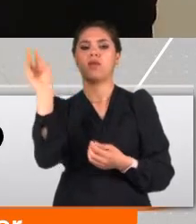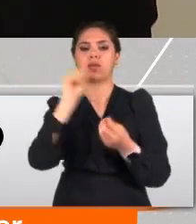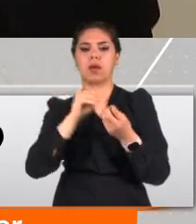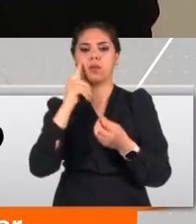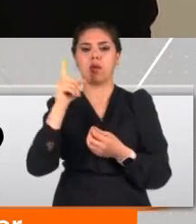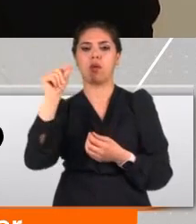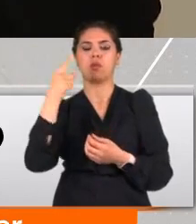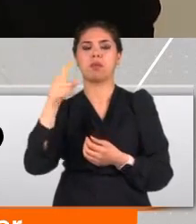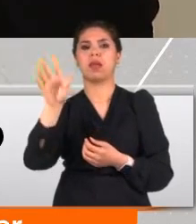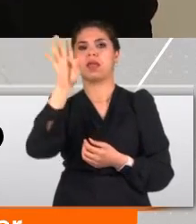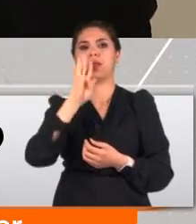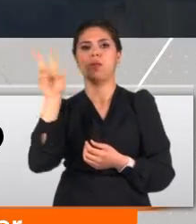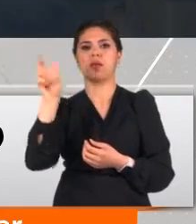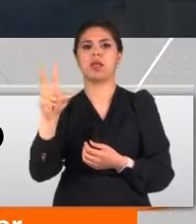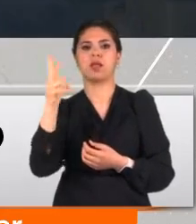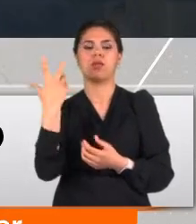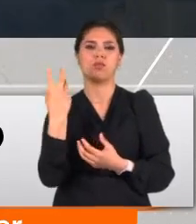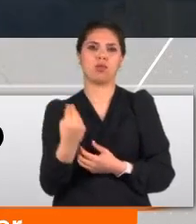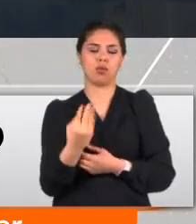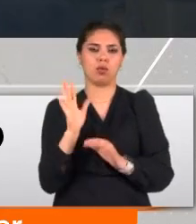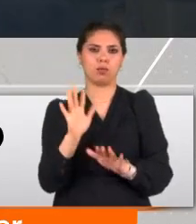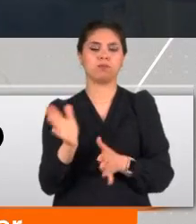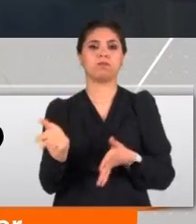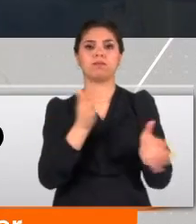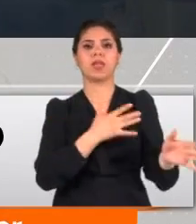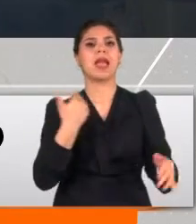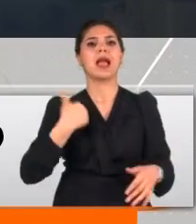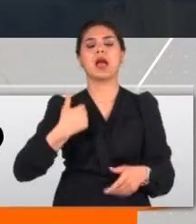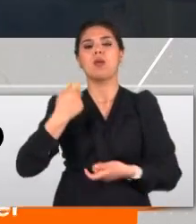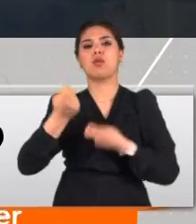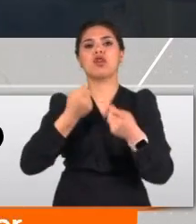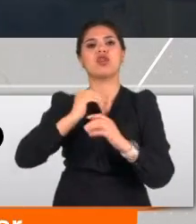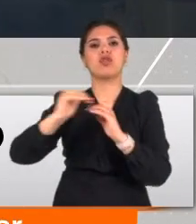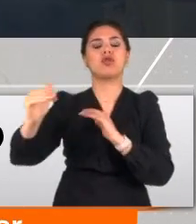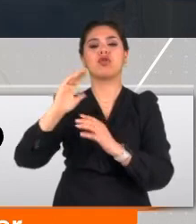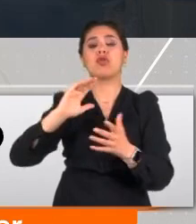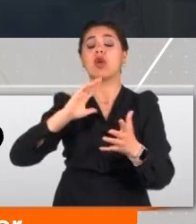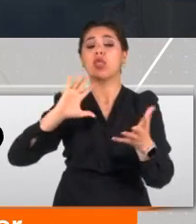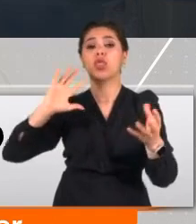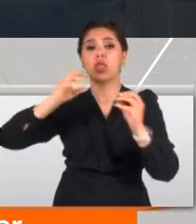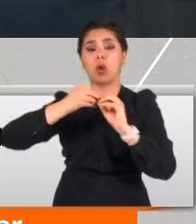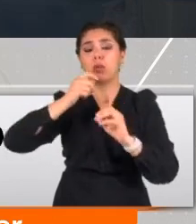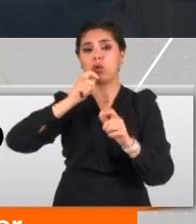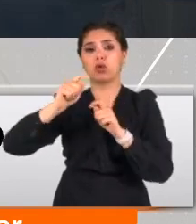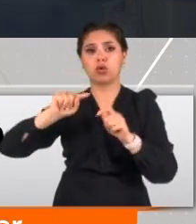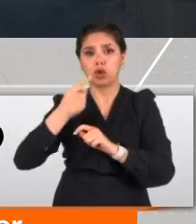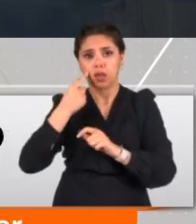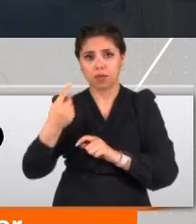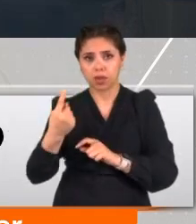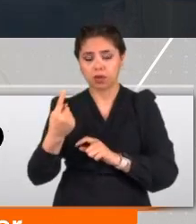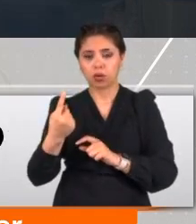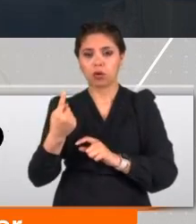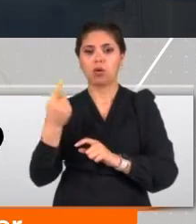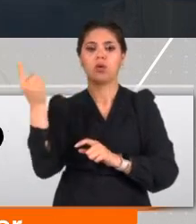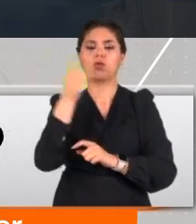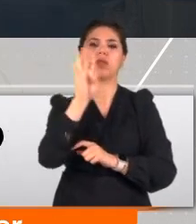11.483 liraya çıkıyor. Bu arada kamu işçilerine yapılan toplu sözleşmede %40-45 artış